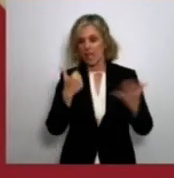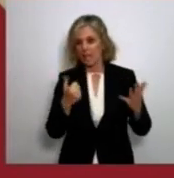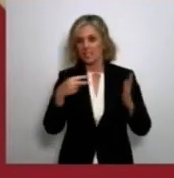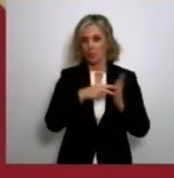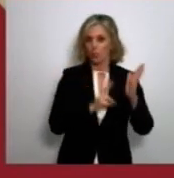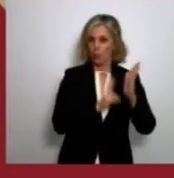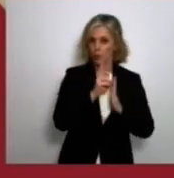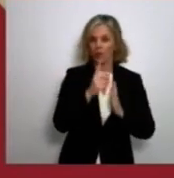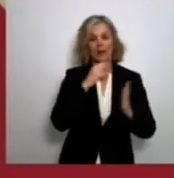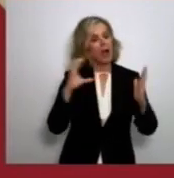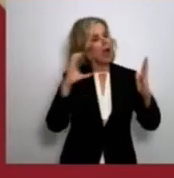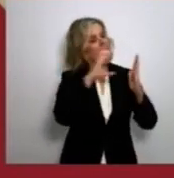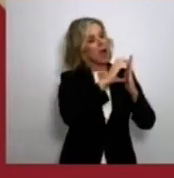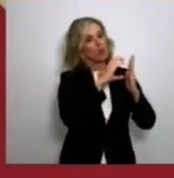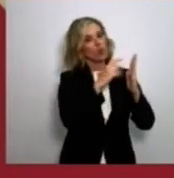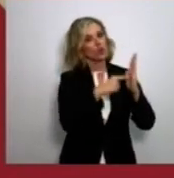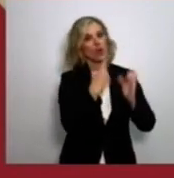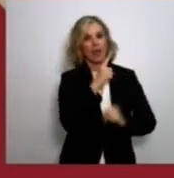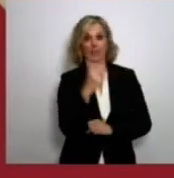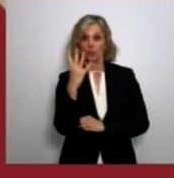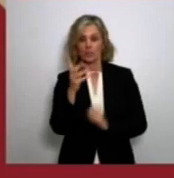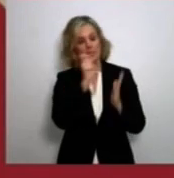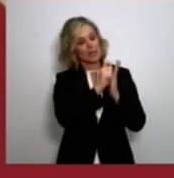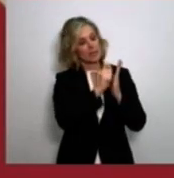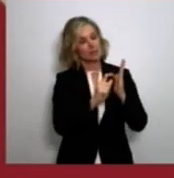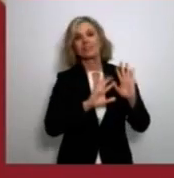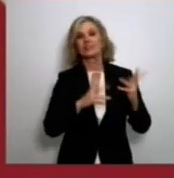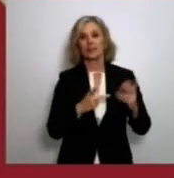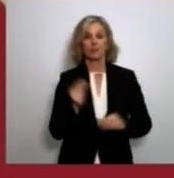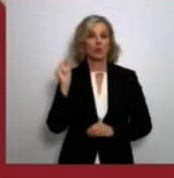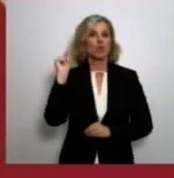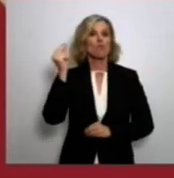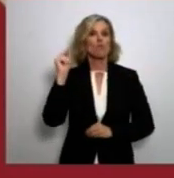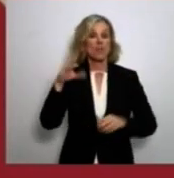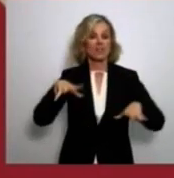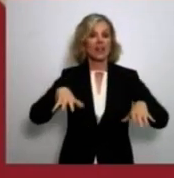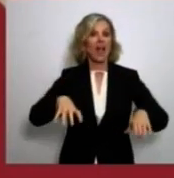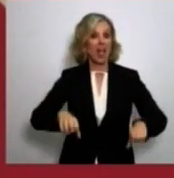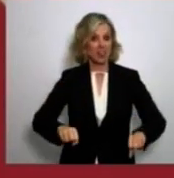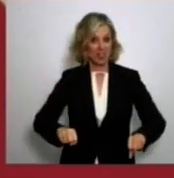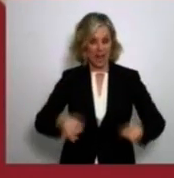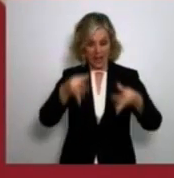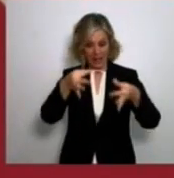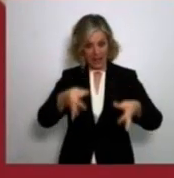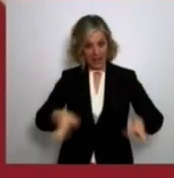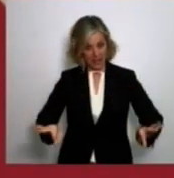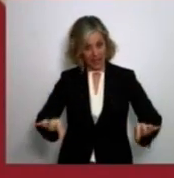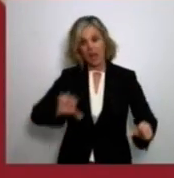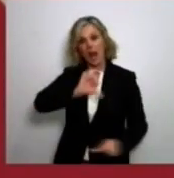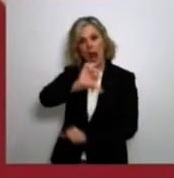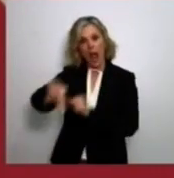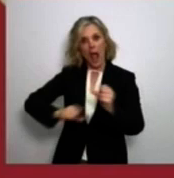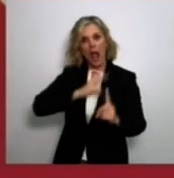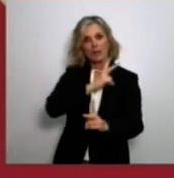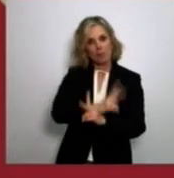2012, στο άρθρο 104 γράφει ότι βουλευτική έδρα που κενώθηκε αναπληρώνεται από